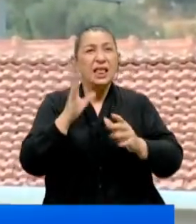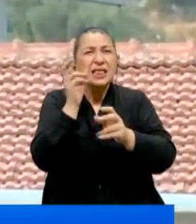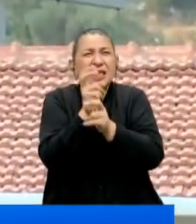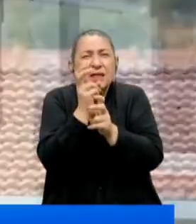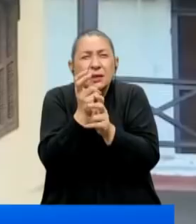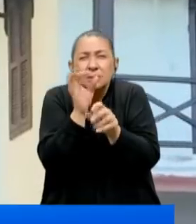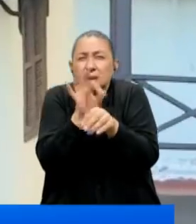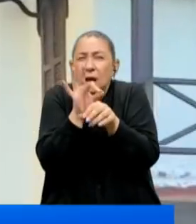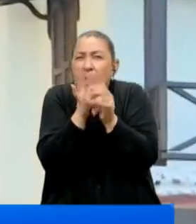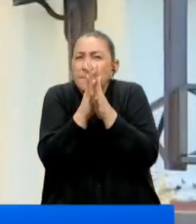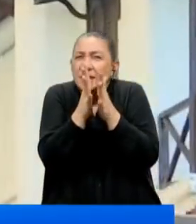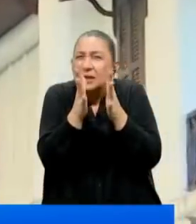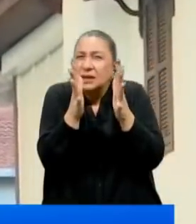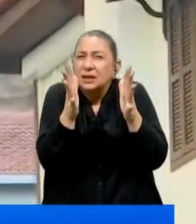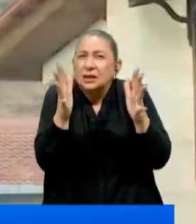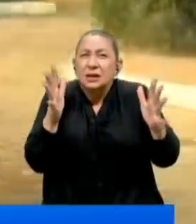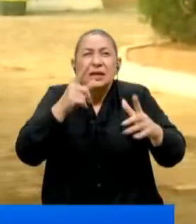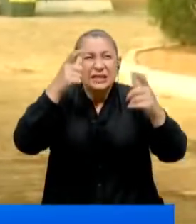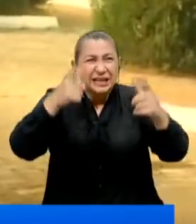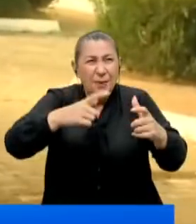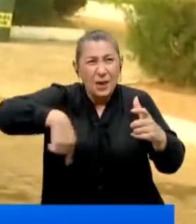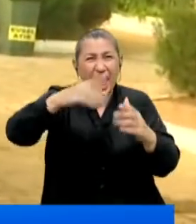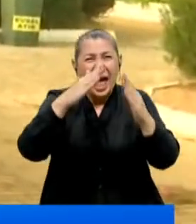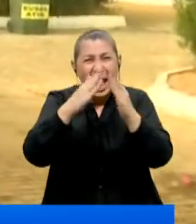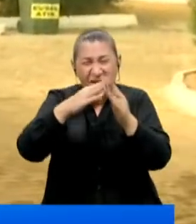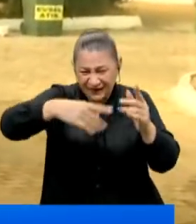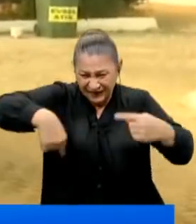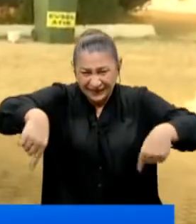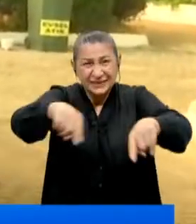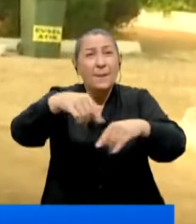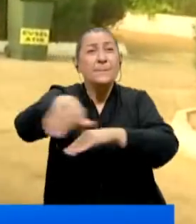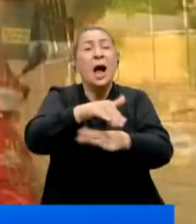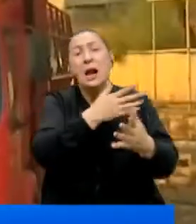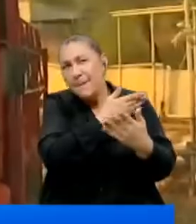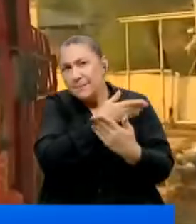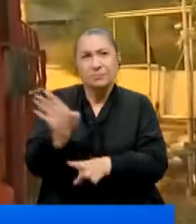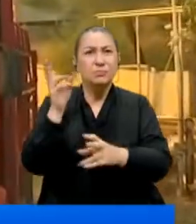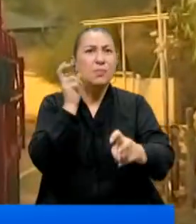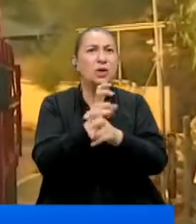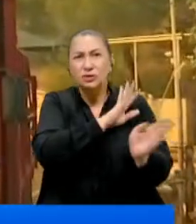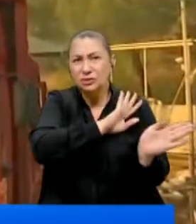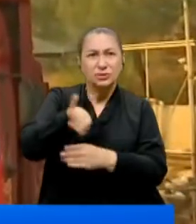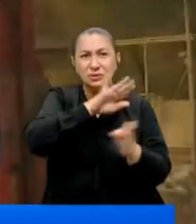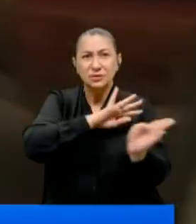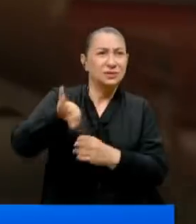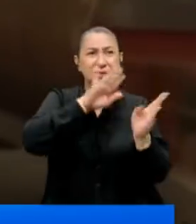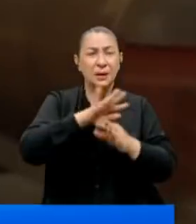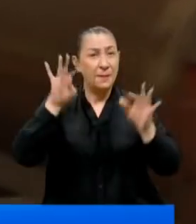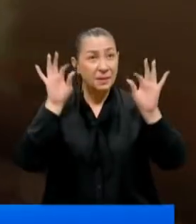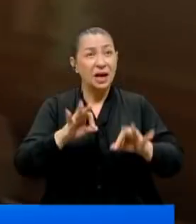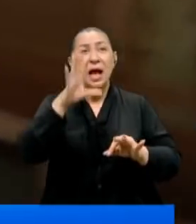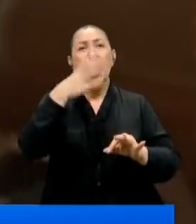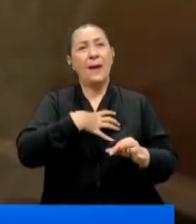dakika büyüdü. Ekipler siteler bölgesi ve çevredeki evlerde yaşayanların mahalleyi terk etmesini istedi. Tahliye başladı.